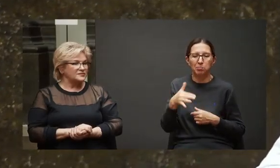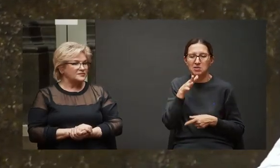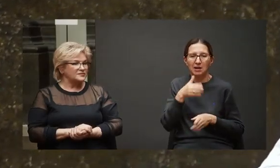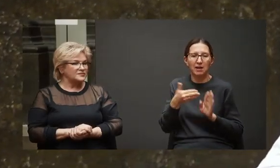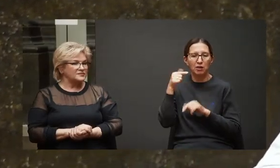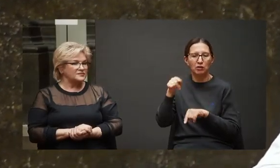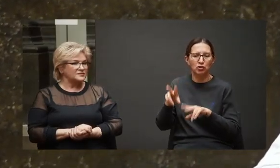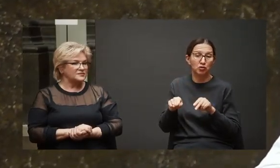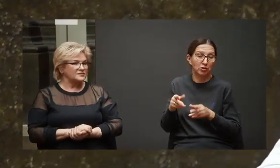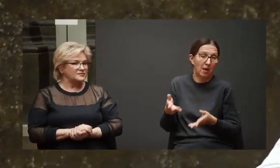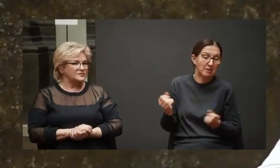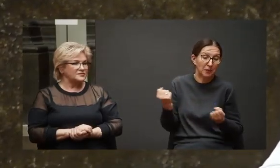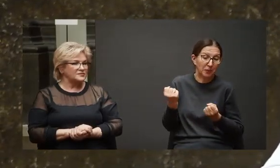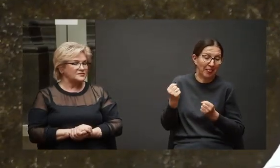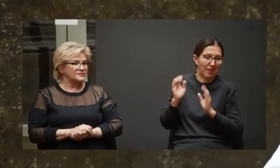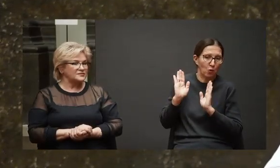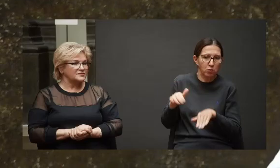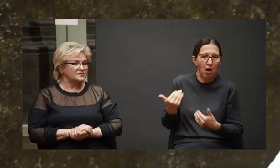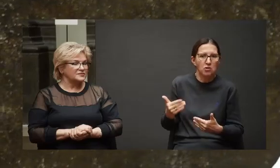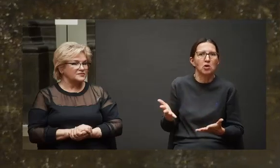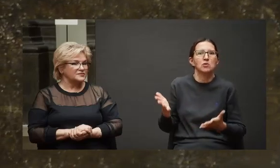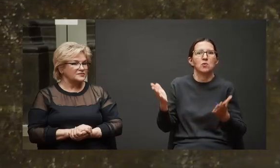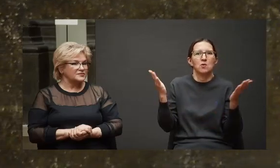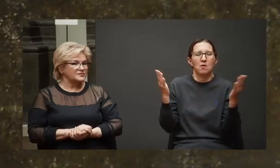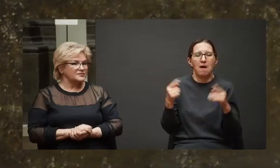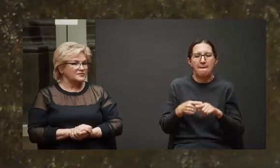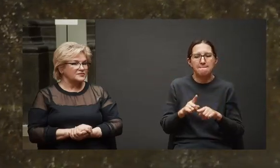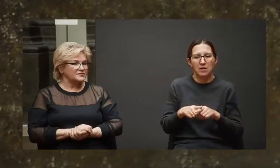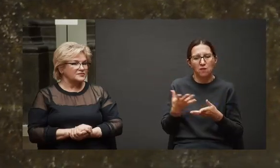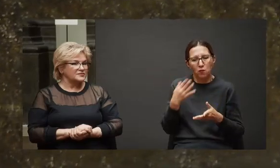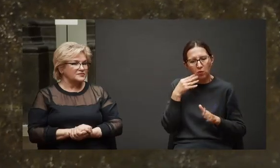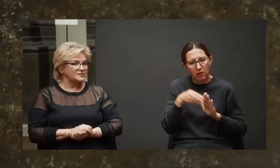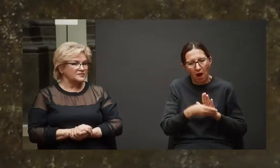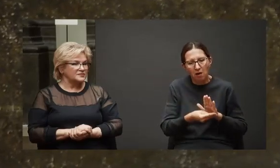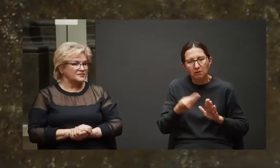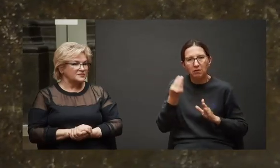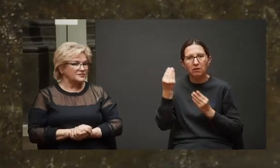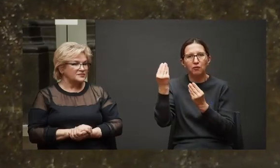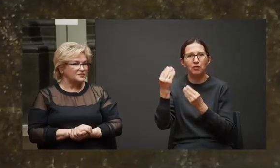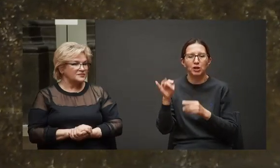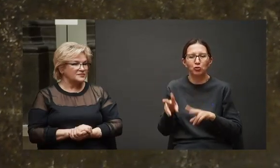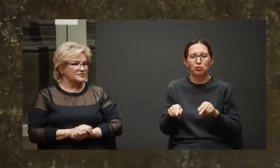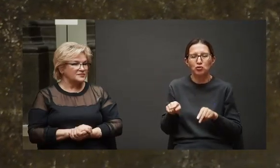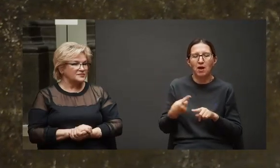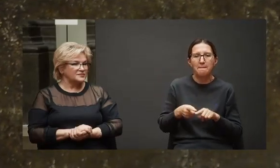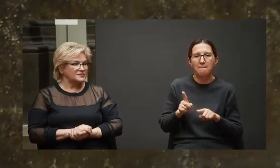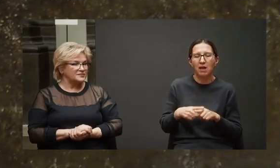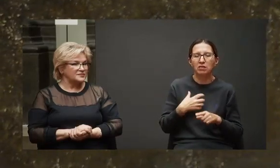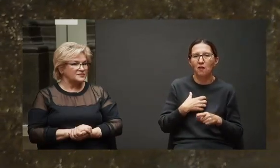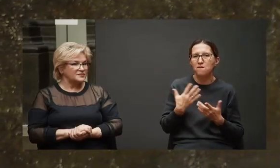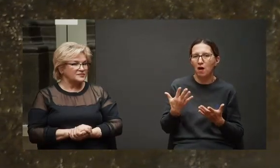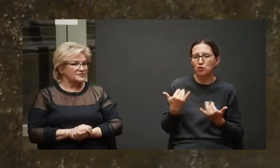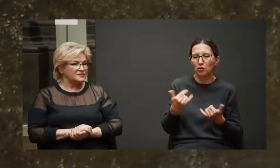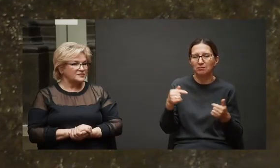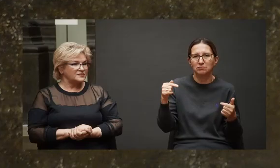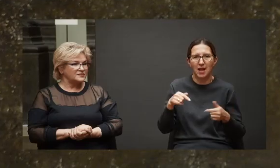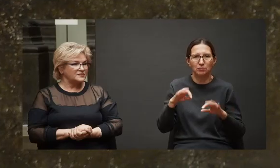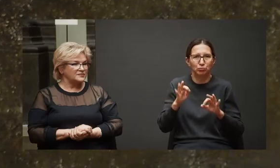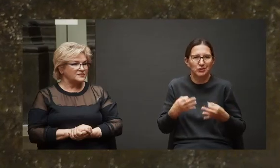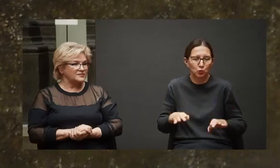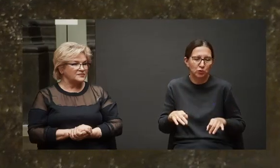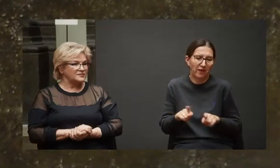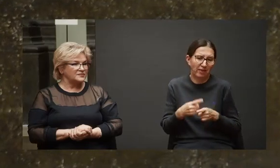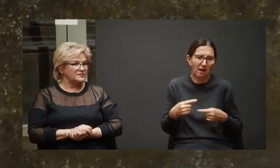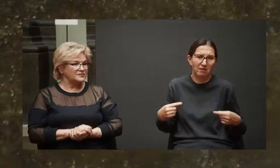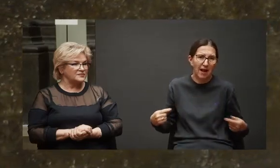назад считалось ерундой, а сейчас мы это достаем из архивов и считаем, что это важные для искусства вещи и так далее, и